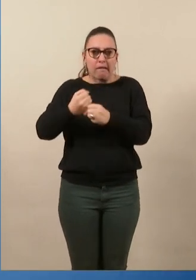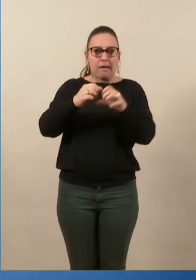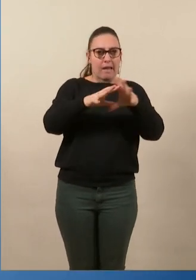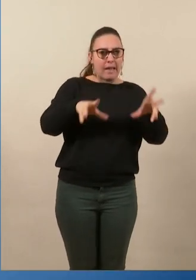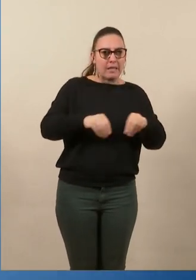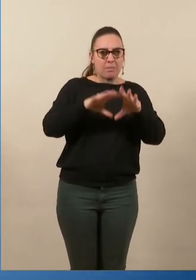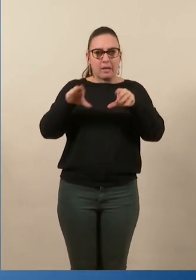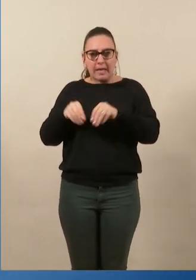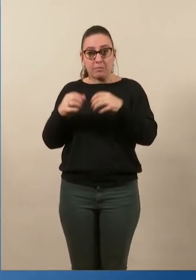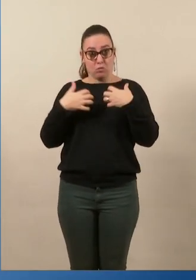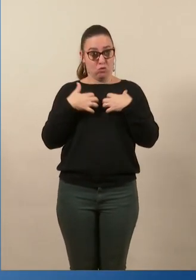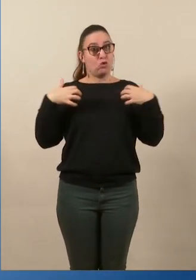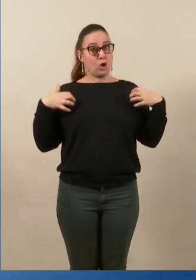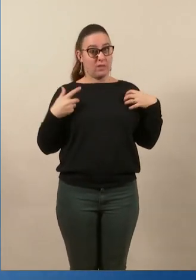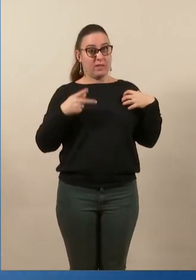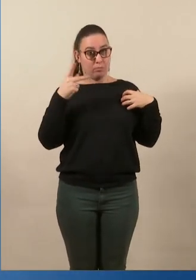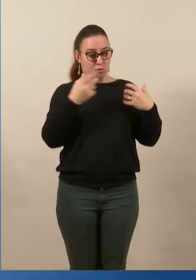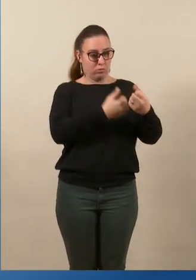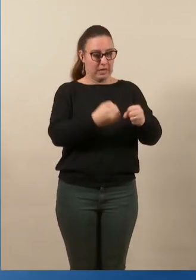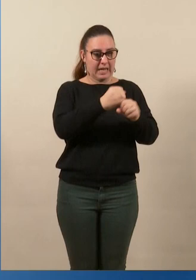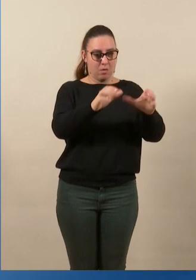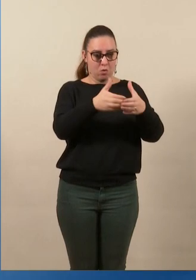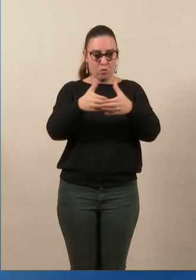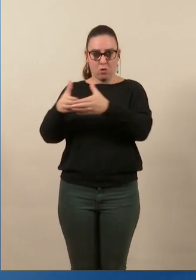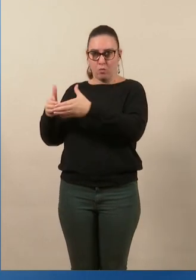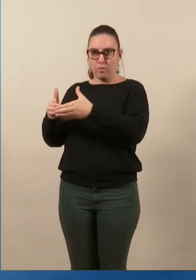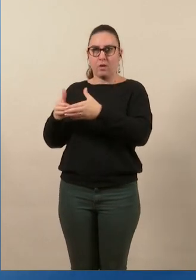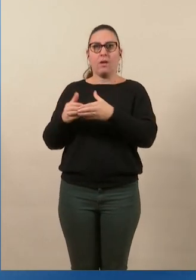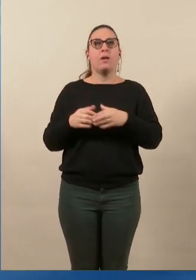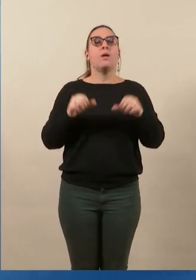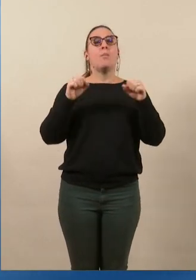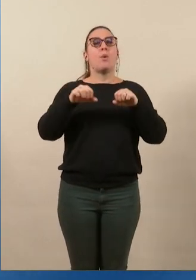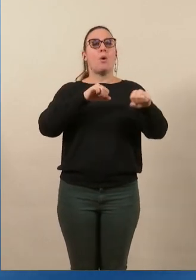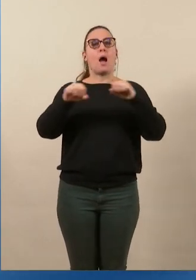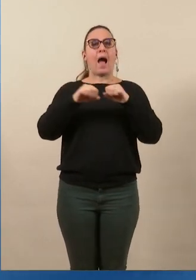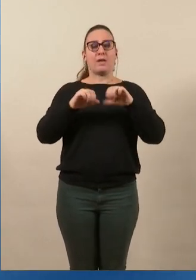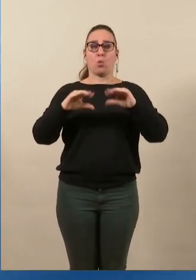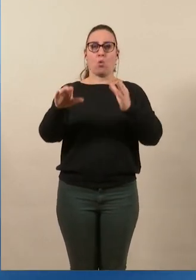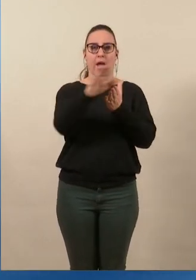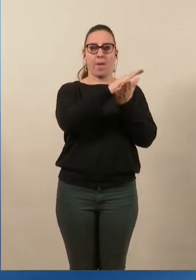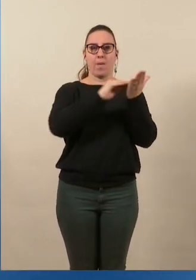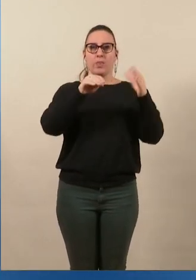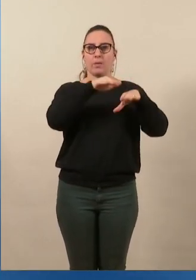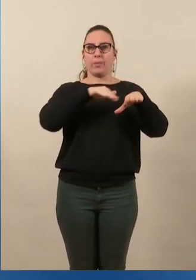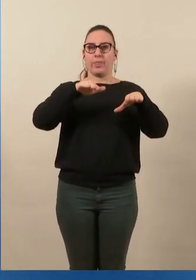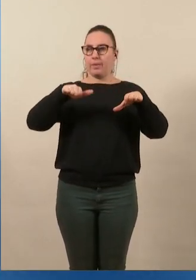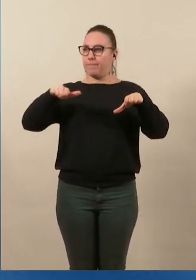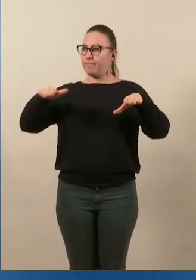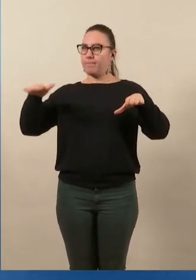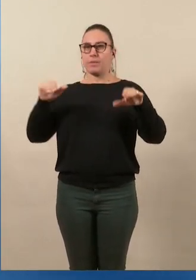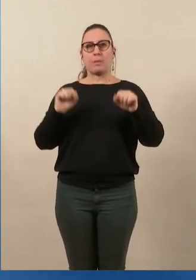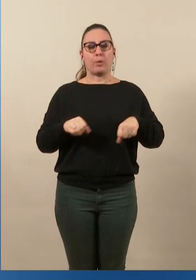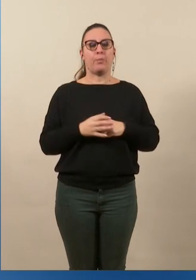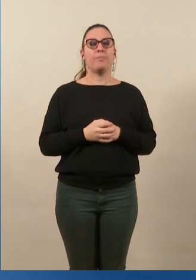équipes scientifiques qu'on pouvait décliner un certain nombre d'actions très concrètes en